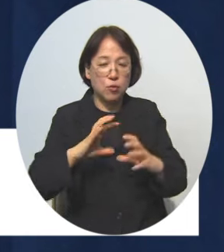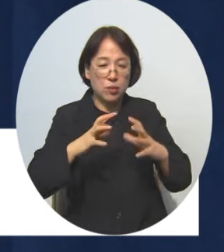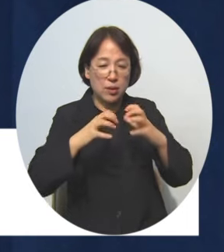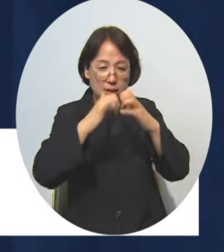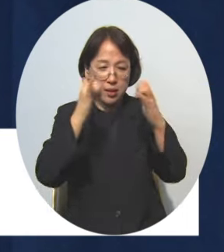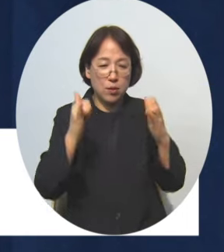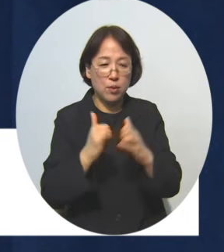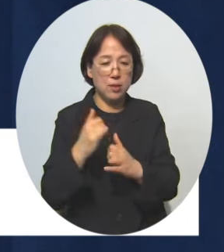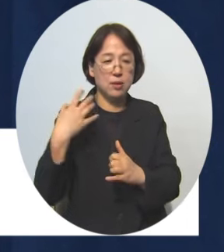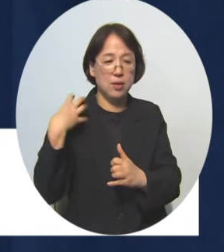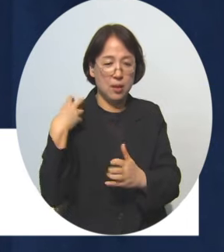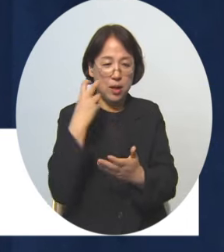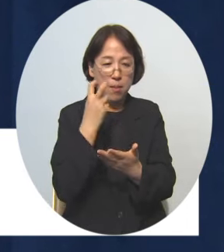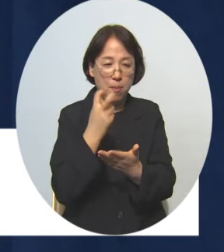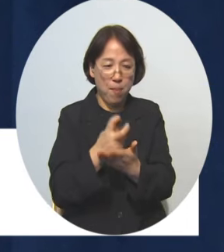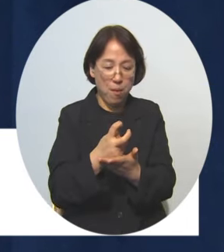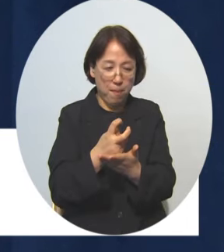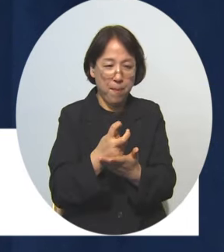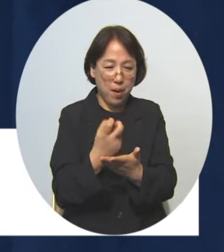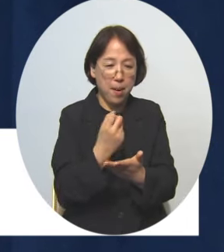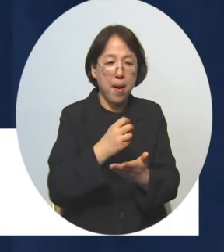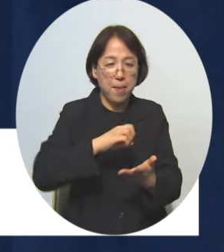국제사회의 책임과 규범을 저버린